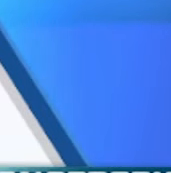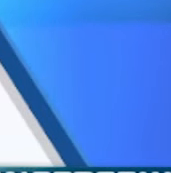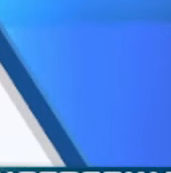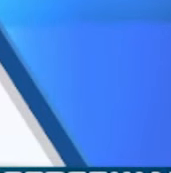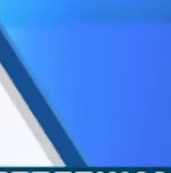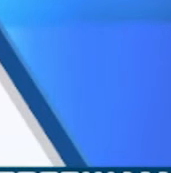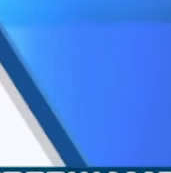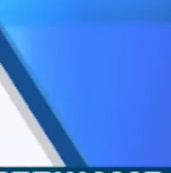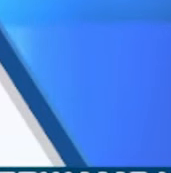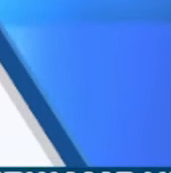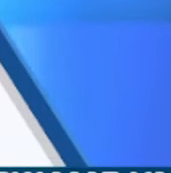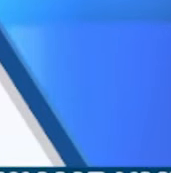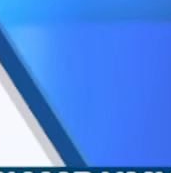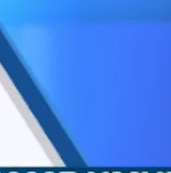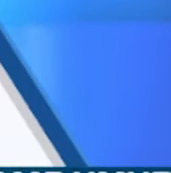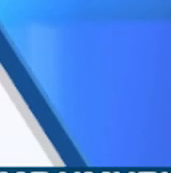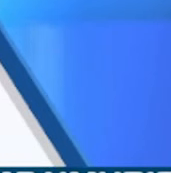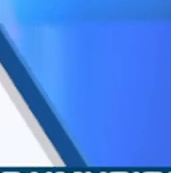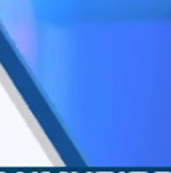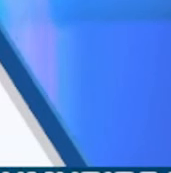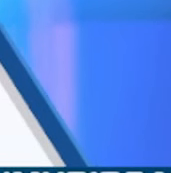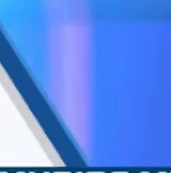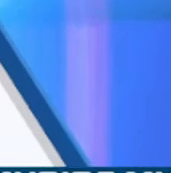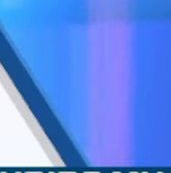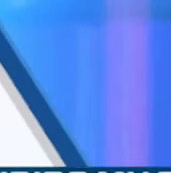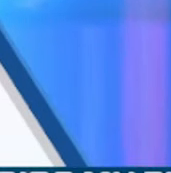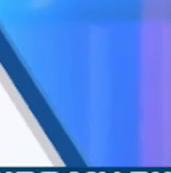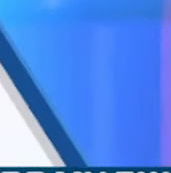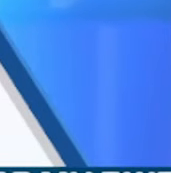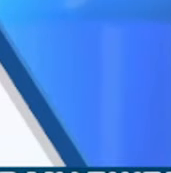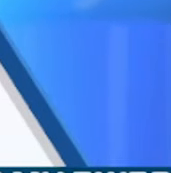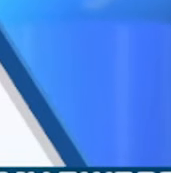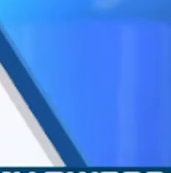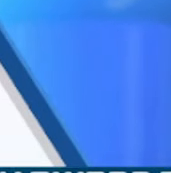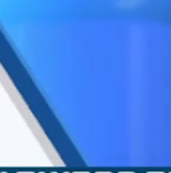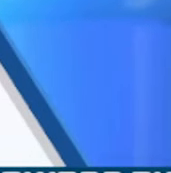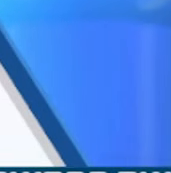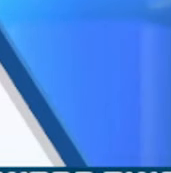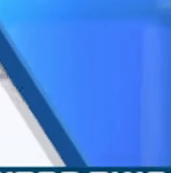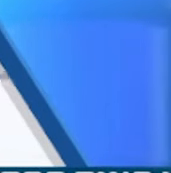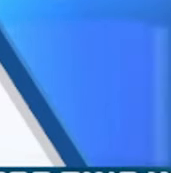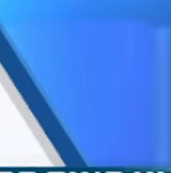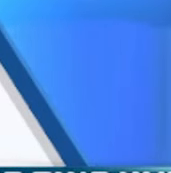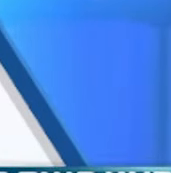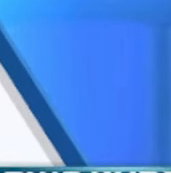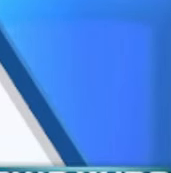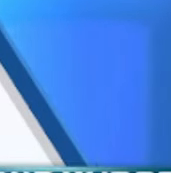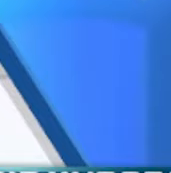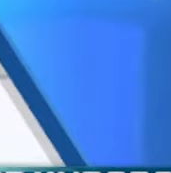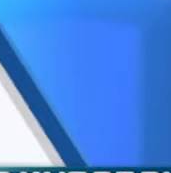Igitekerezo dukomerejeho ni cya Kamanzi Jean Bosco. Kamanzi Jean Bosco nawe watanze igitekerezo cye kuri iyi